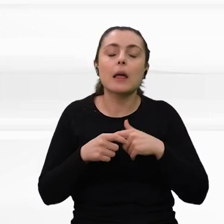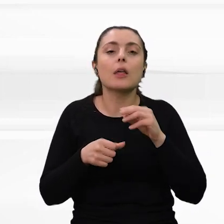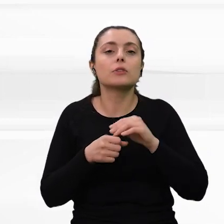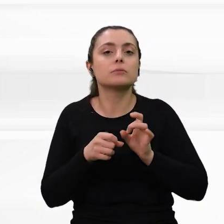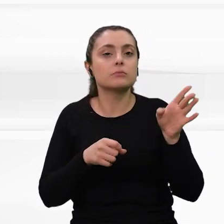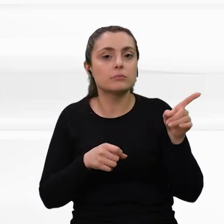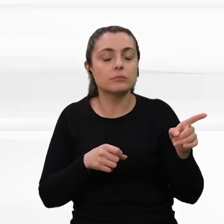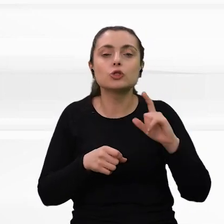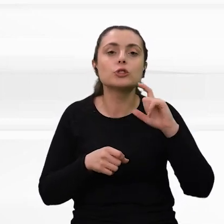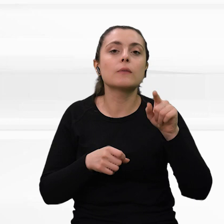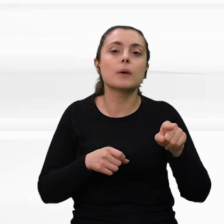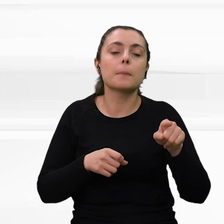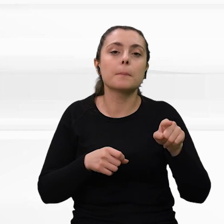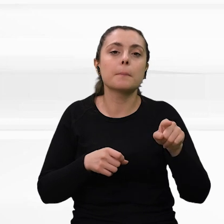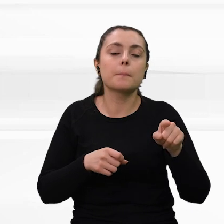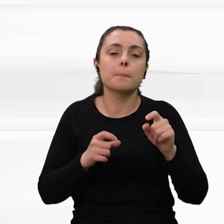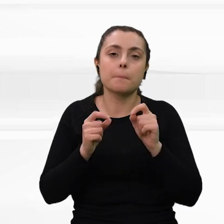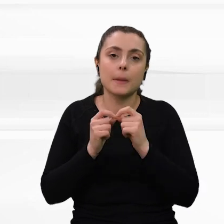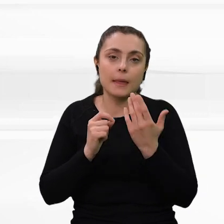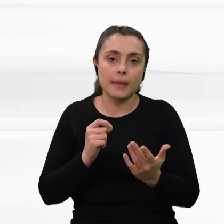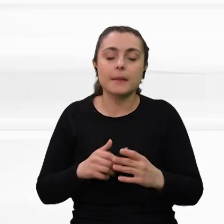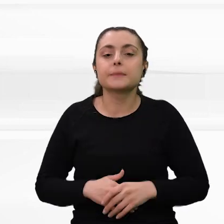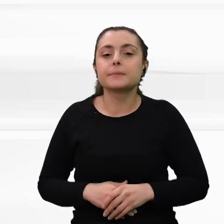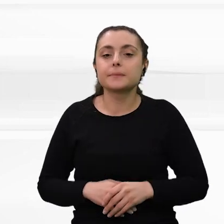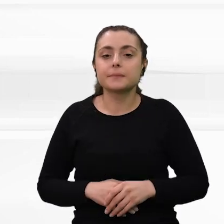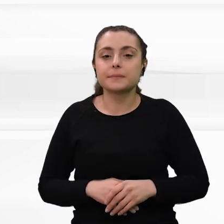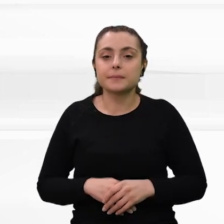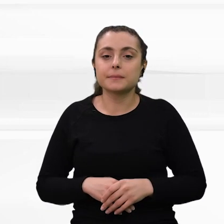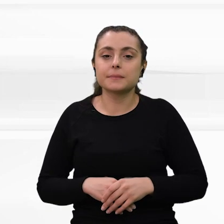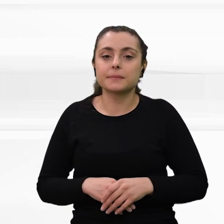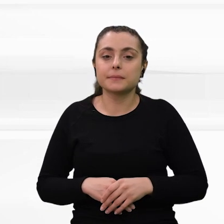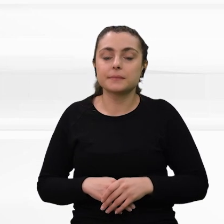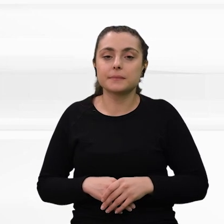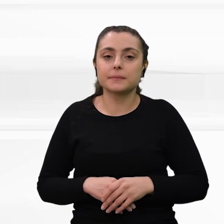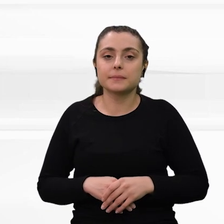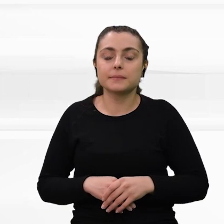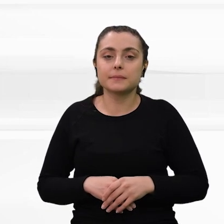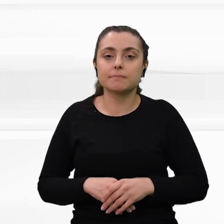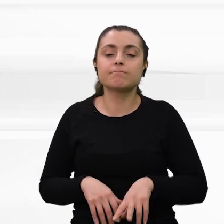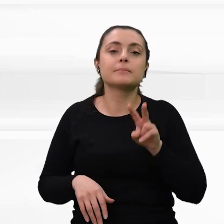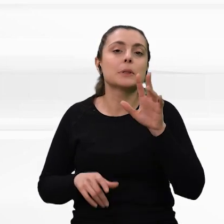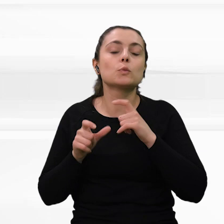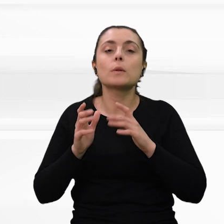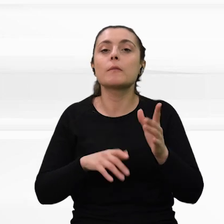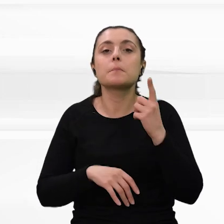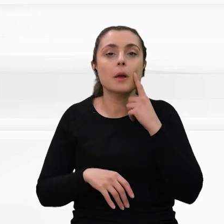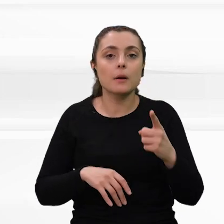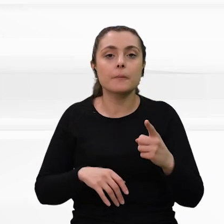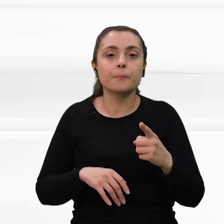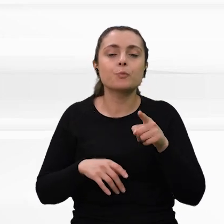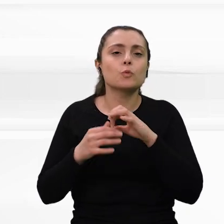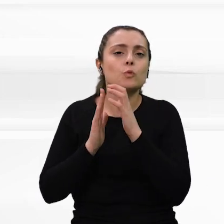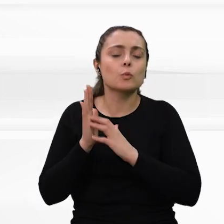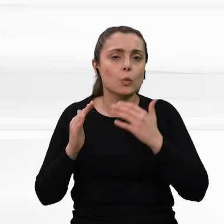e seçeneğinde dedik cevabınız B seçeneği arkadaşlar bilmesini soruyla devam